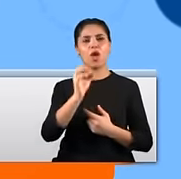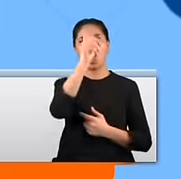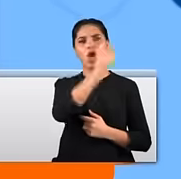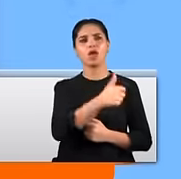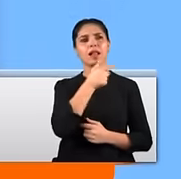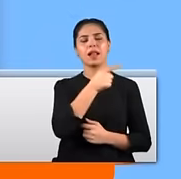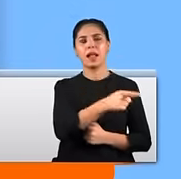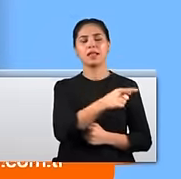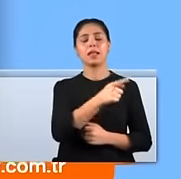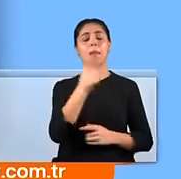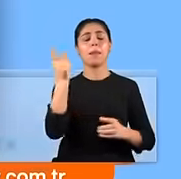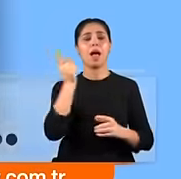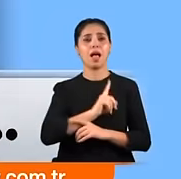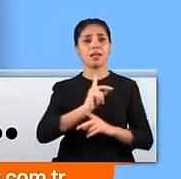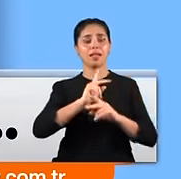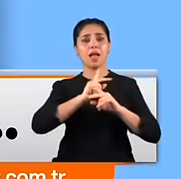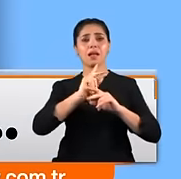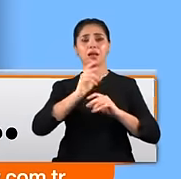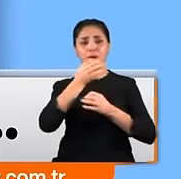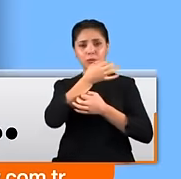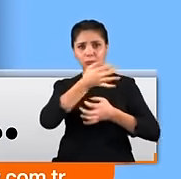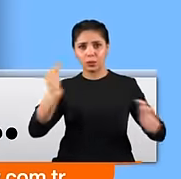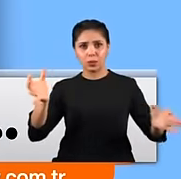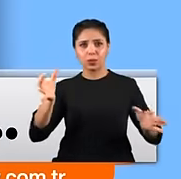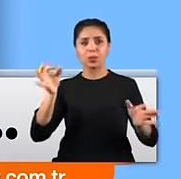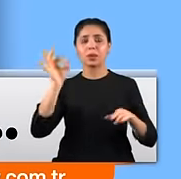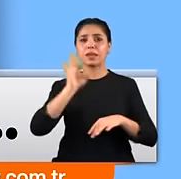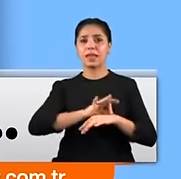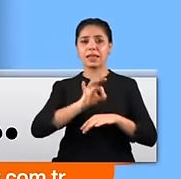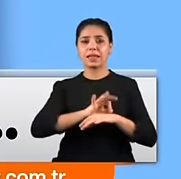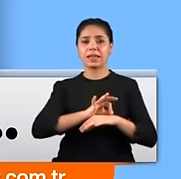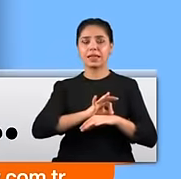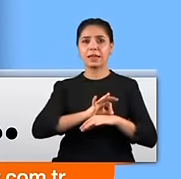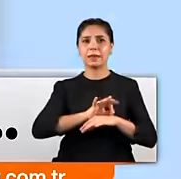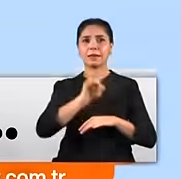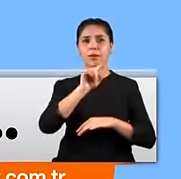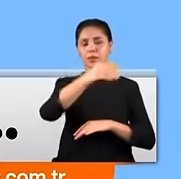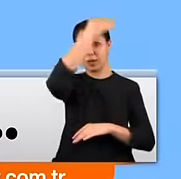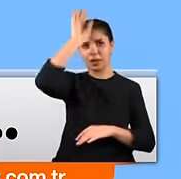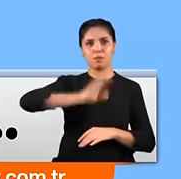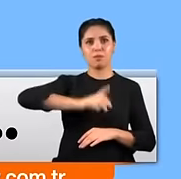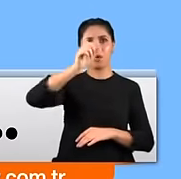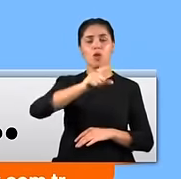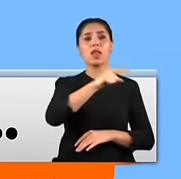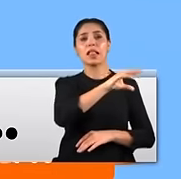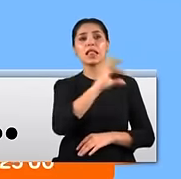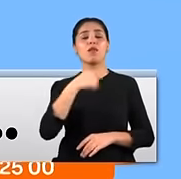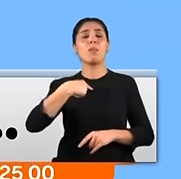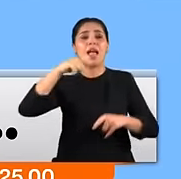gün paylaştığı kareyle adeta seni ben seçtirdim imasında bulunan İmamoğlu başlattı.